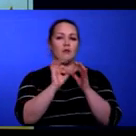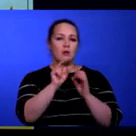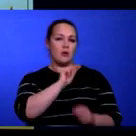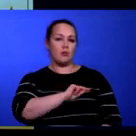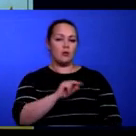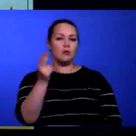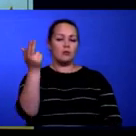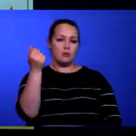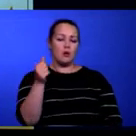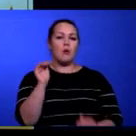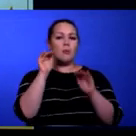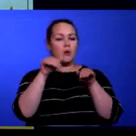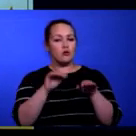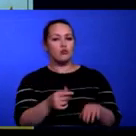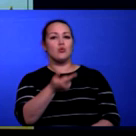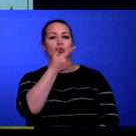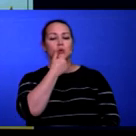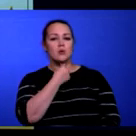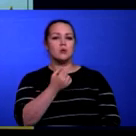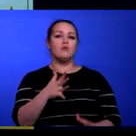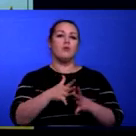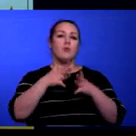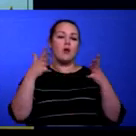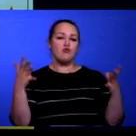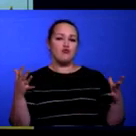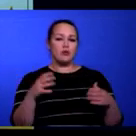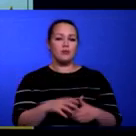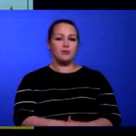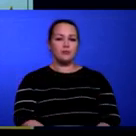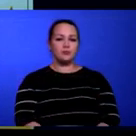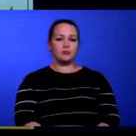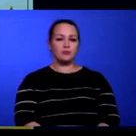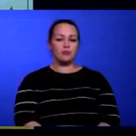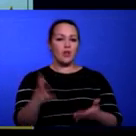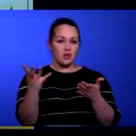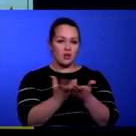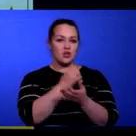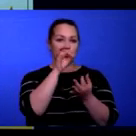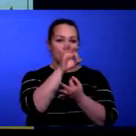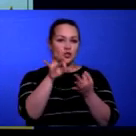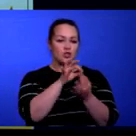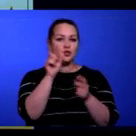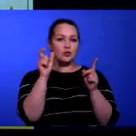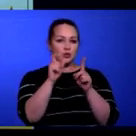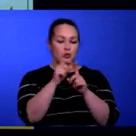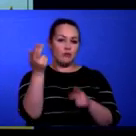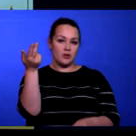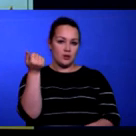морской красивые большая нашли лишнее слово да